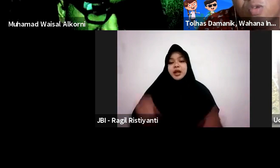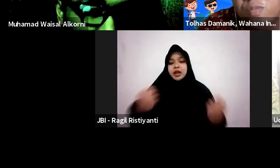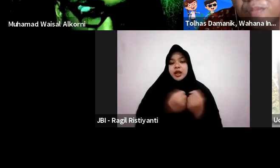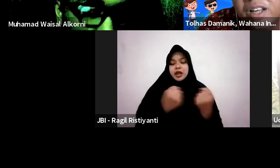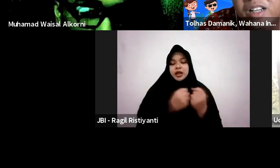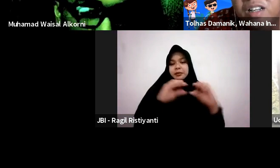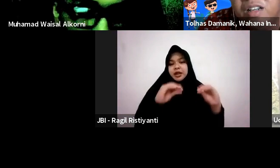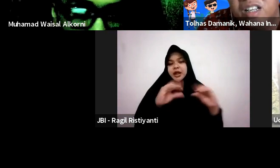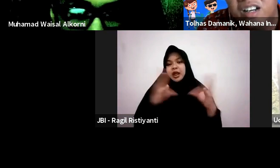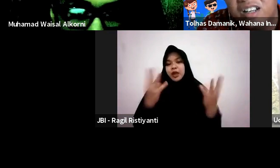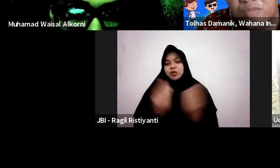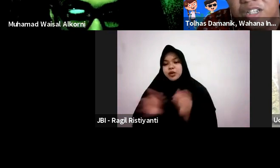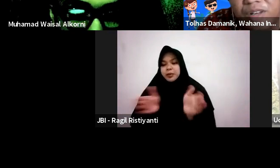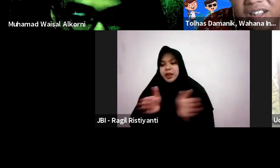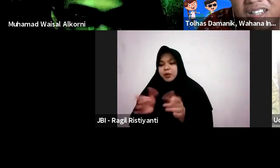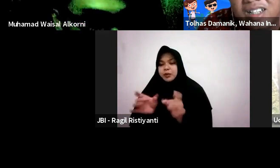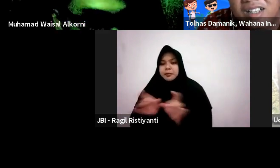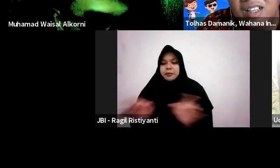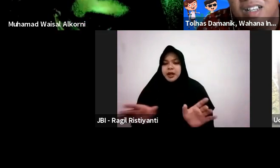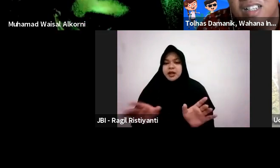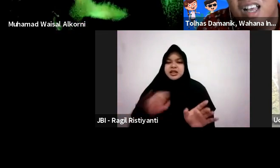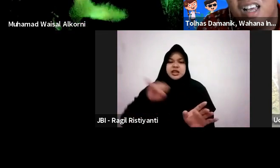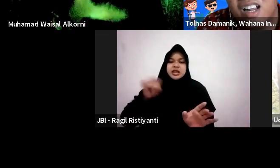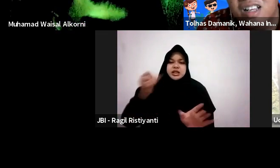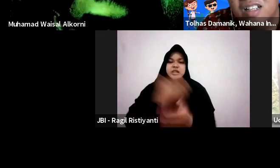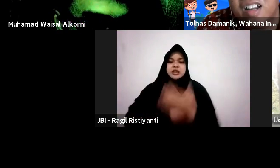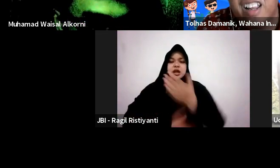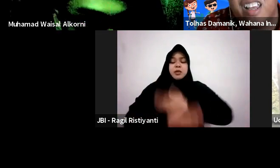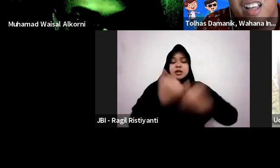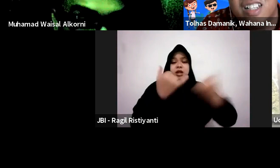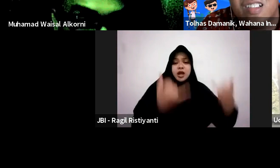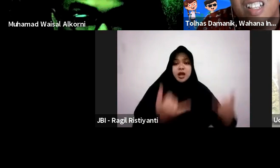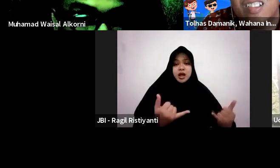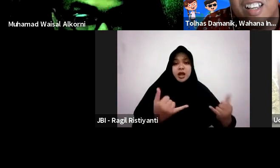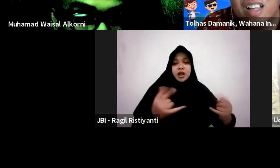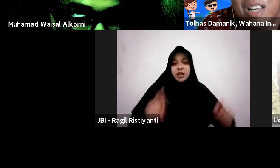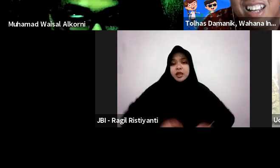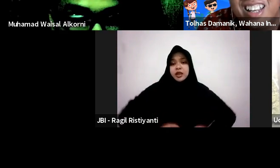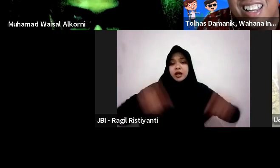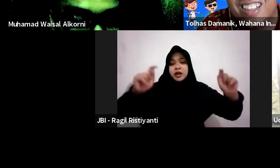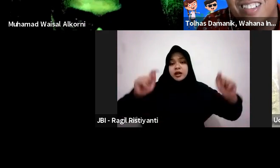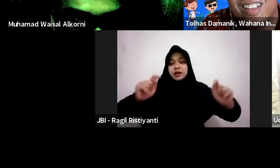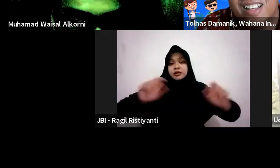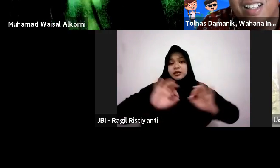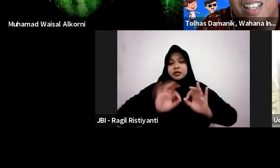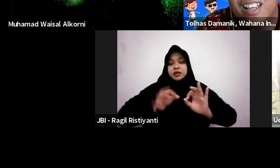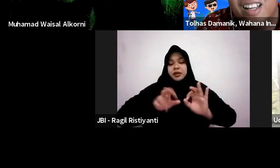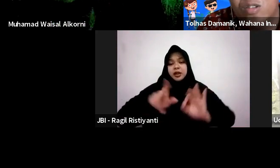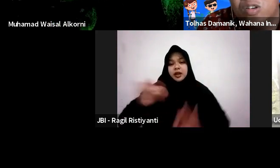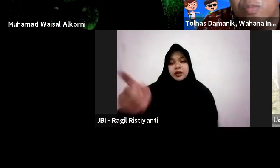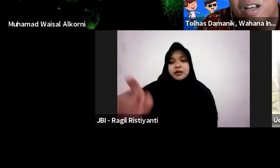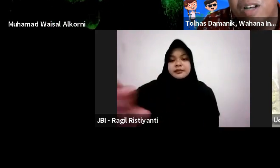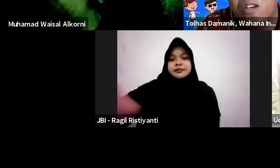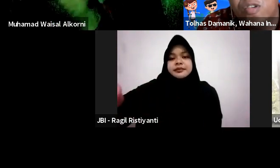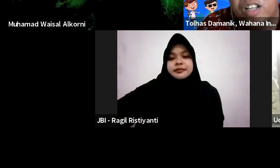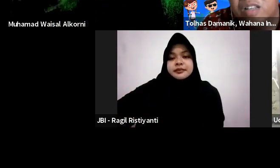pelakuan berbeda diantara ragam disabilitas sekarang trennya tak kita milih mie gitu Saya